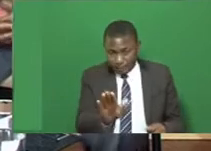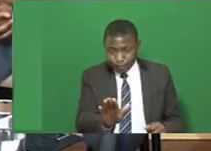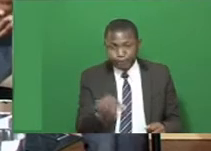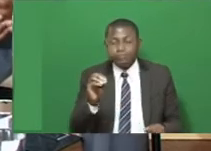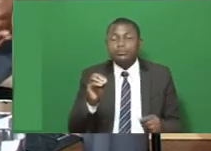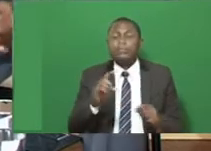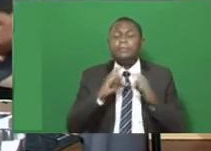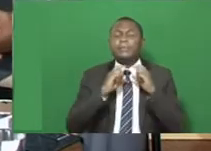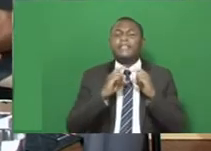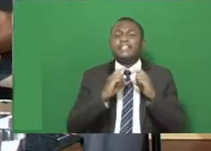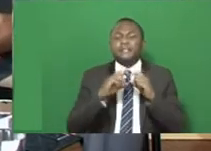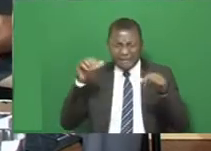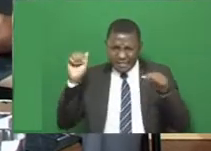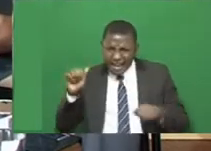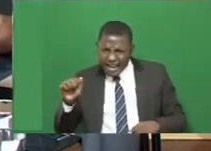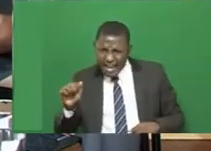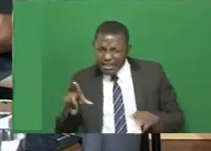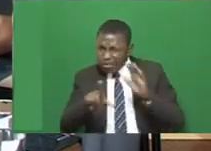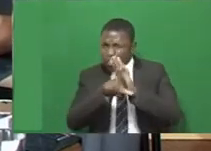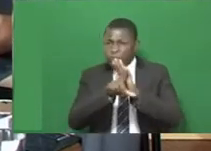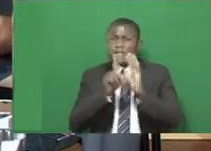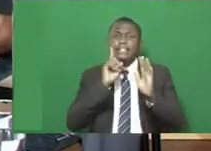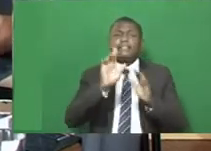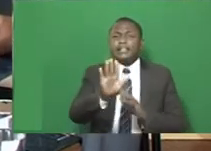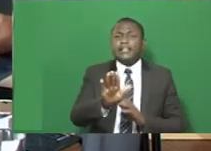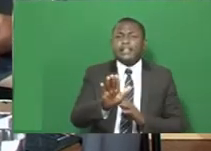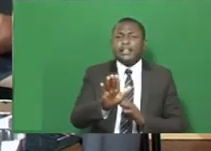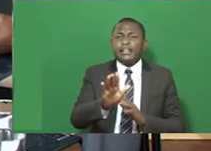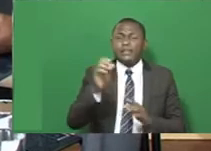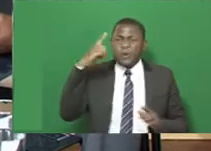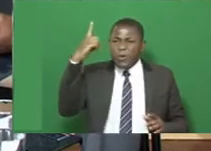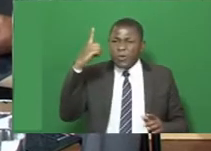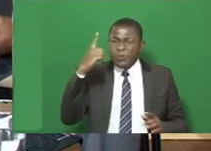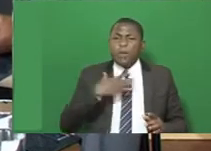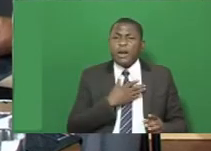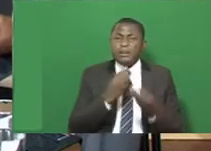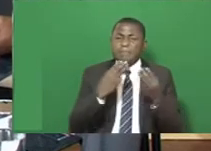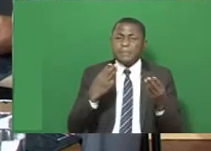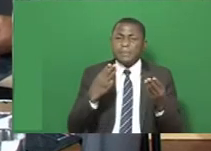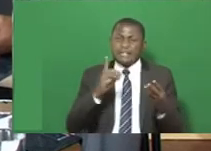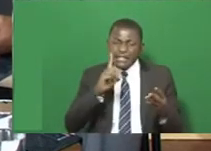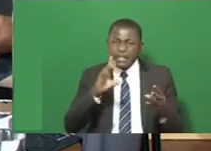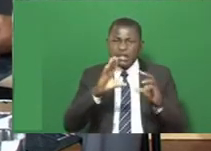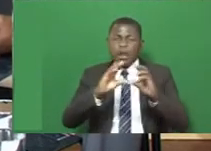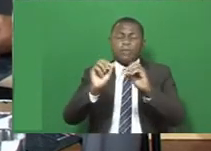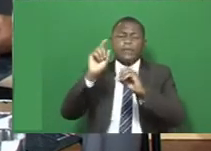mufundisi, muri kukonfirma here kuti mutemo uchiripo mumazisa amani?